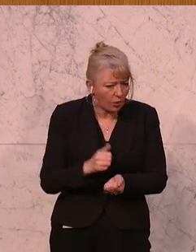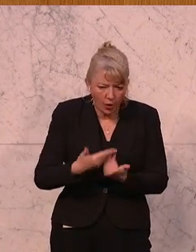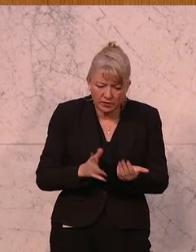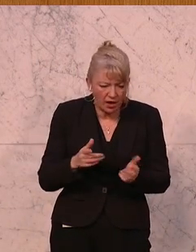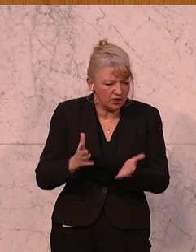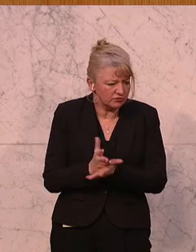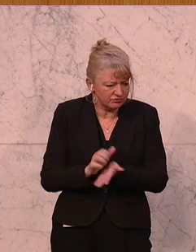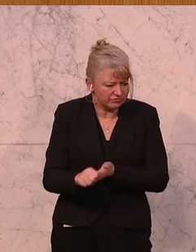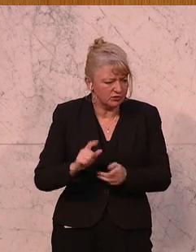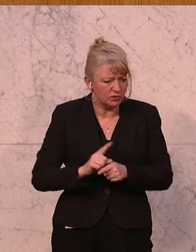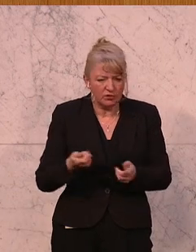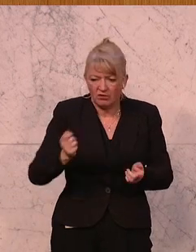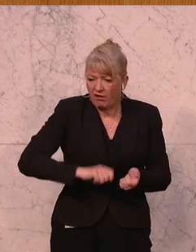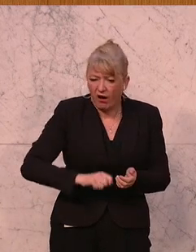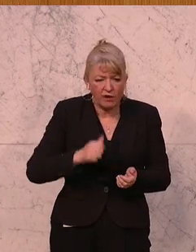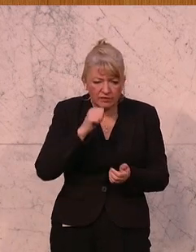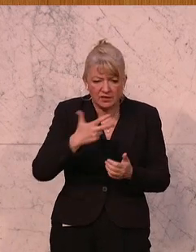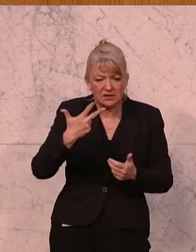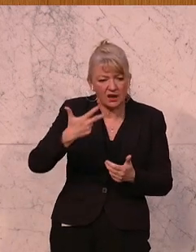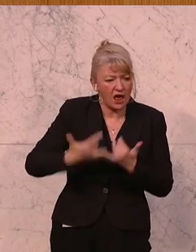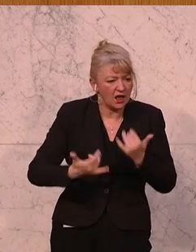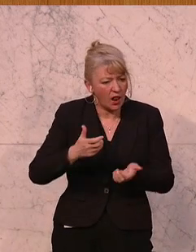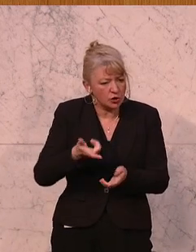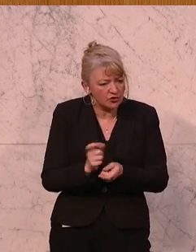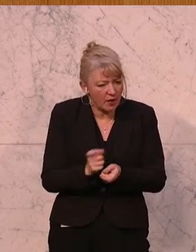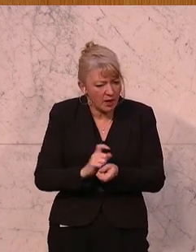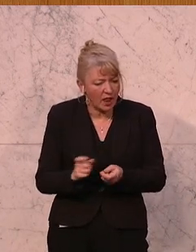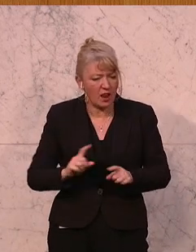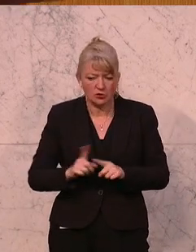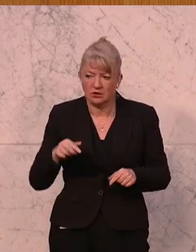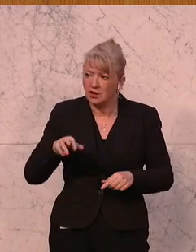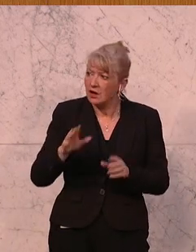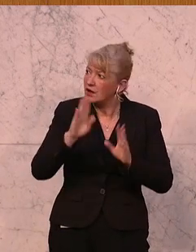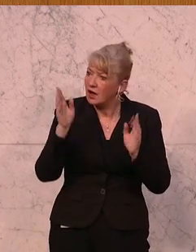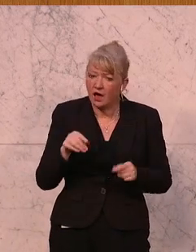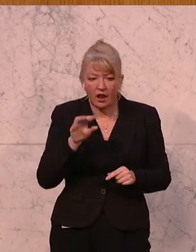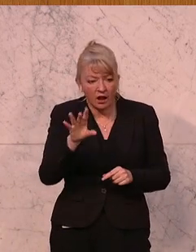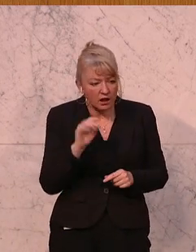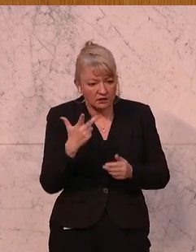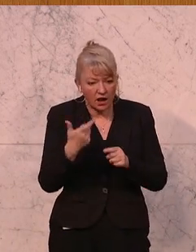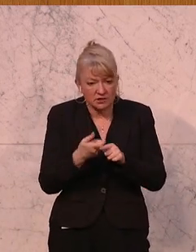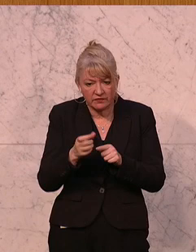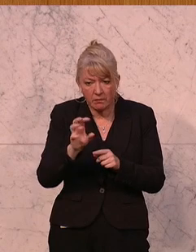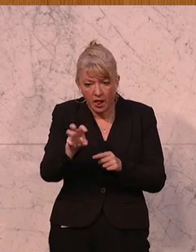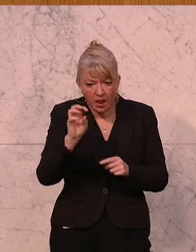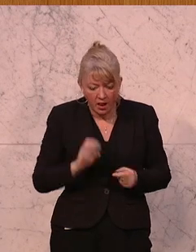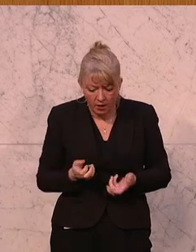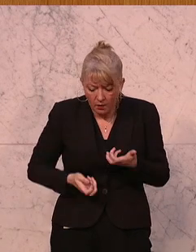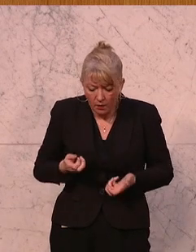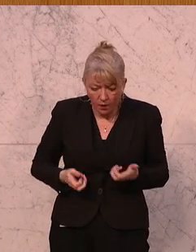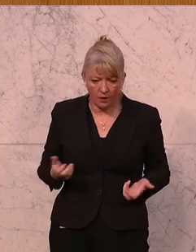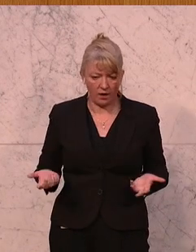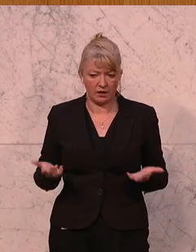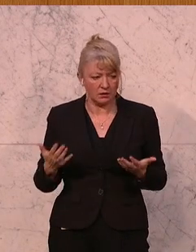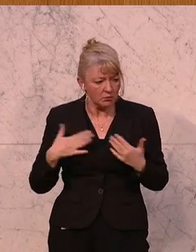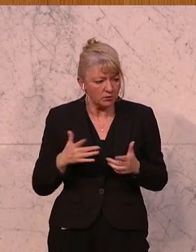kauft sich eine 3 Kilo Zwiebel, weil die schimmeln ihr weg, sondern die geht hin zum Regal und klaubt halt dort ein 3 Stück Zwiebel raus zum Kochen und möchte